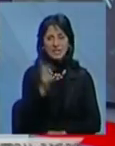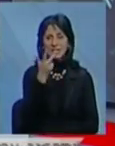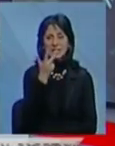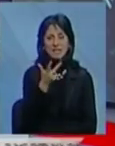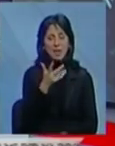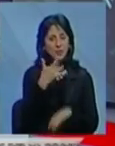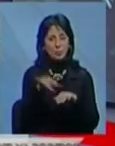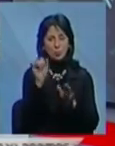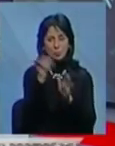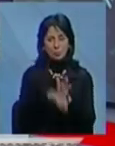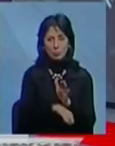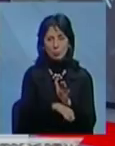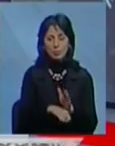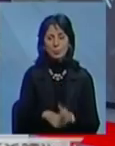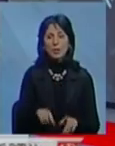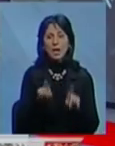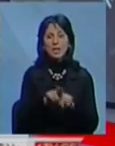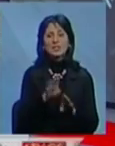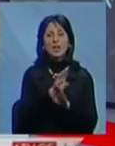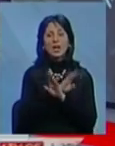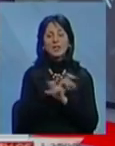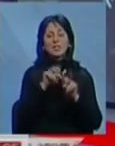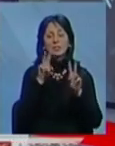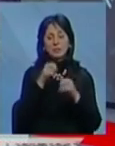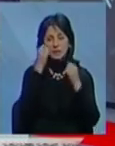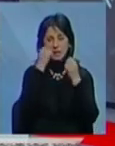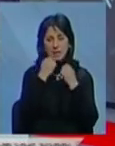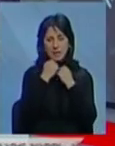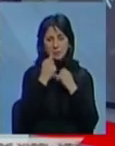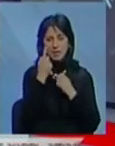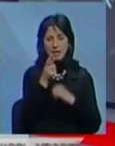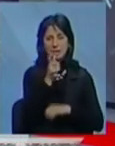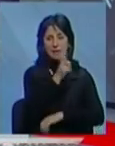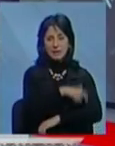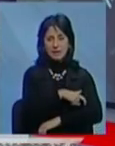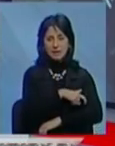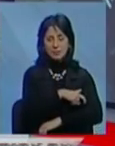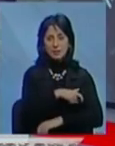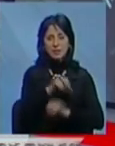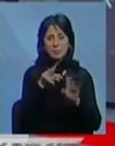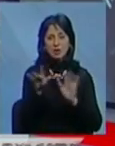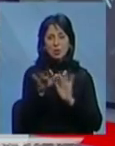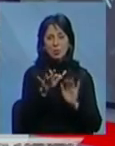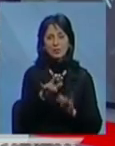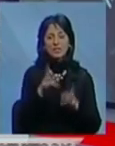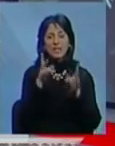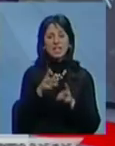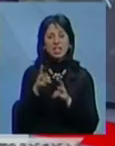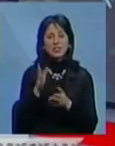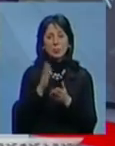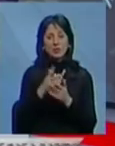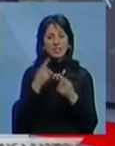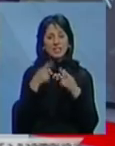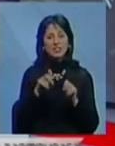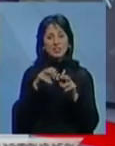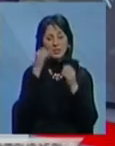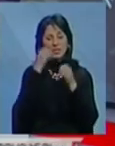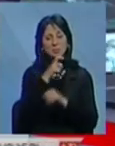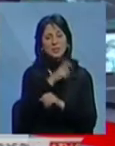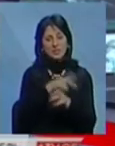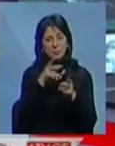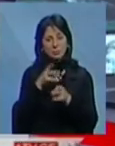ხოლო 3 ლიკვიდირებულია, ასევე გარდაიცვალა სპეცრაზმის 1 წევრი, სპეცოპერაციის დროს დაშავებულები არიან სხვა